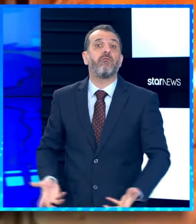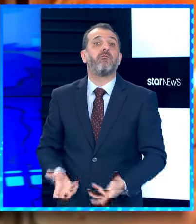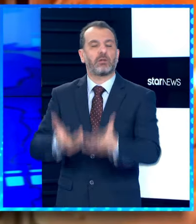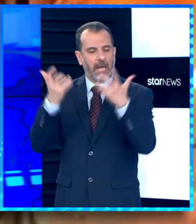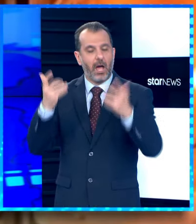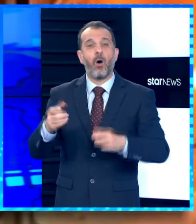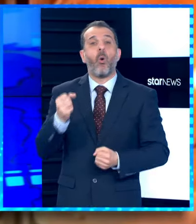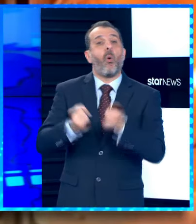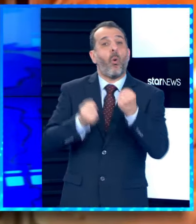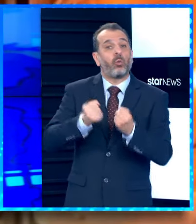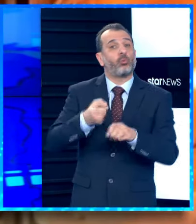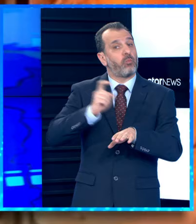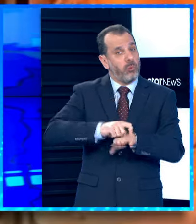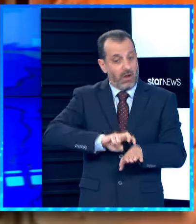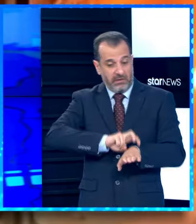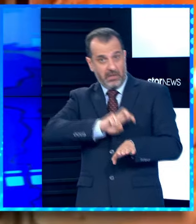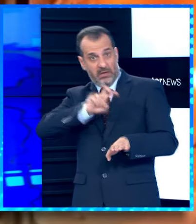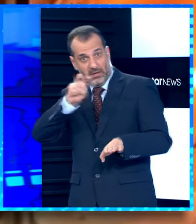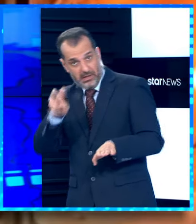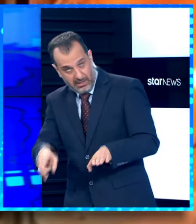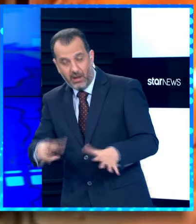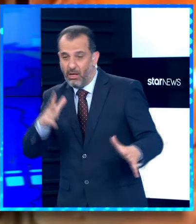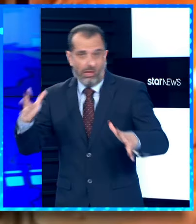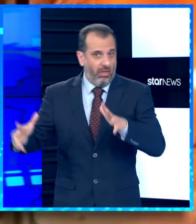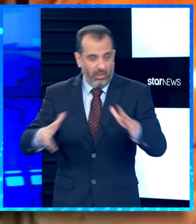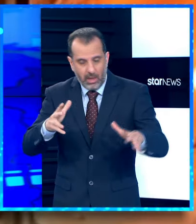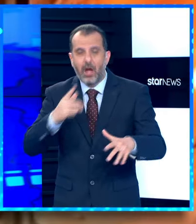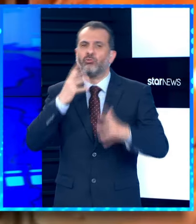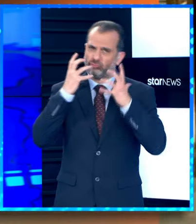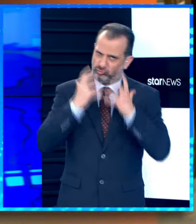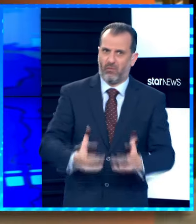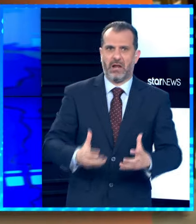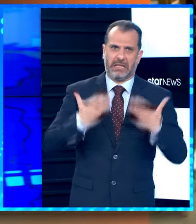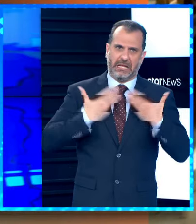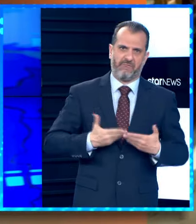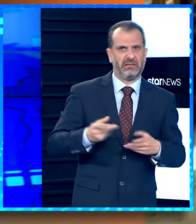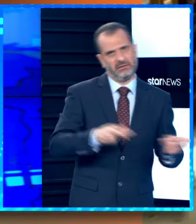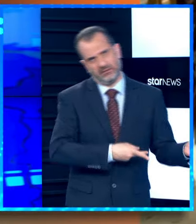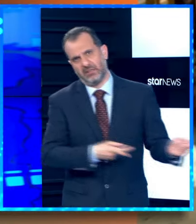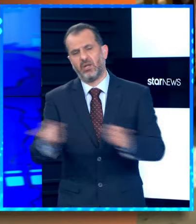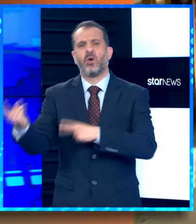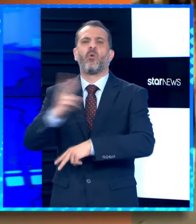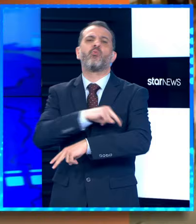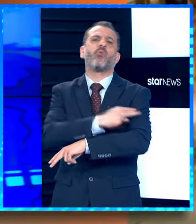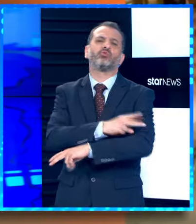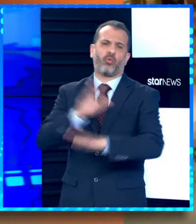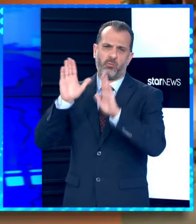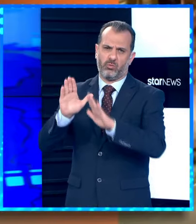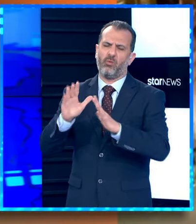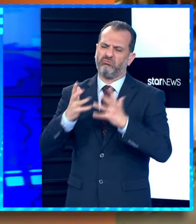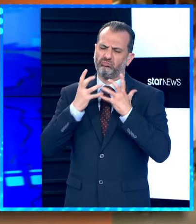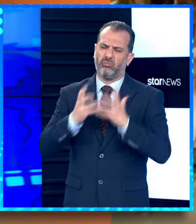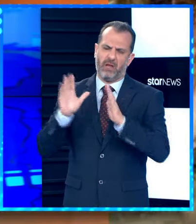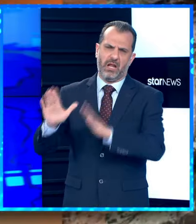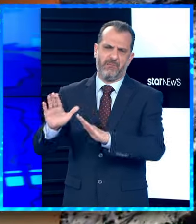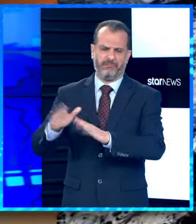σε κολόνα και τυλιχθήκε στις φλόγες. Ο οδηγός πρόλαβε να βγει από το αυτοκίνητο πριν αυτό πάρει φωτιά. Μεταφέρθηκε με σοβαρά τραύματα